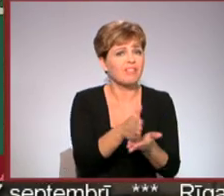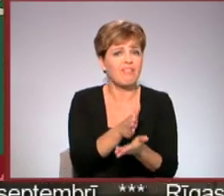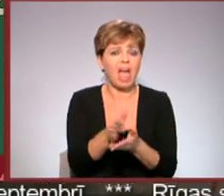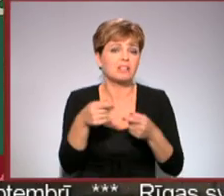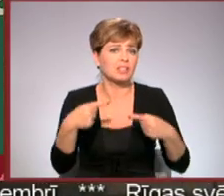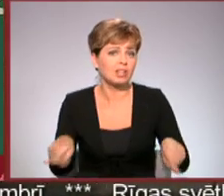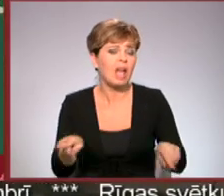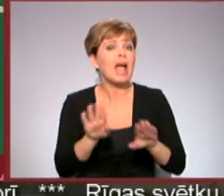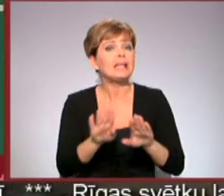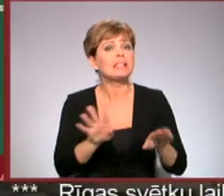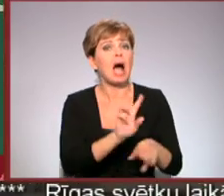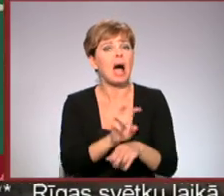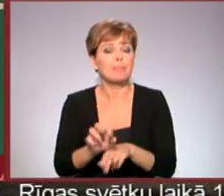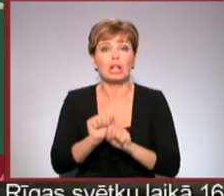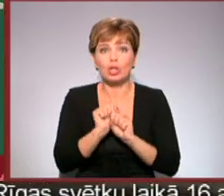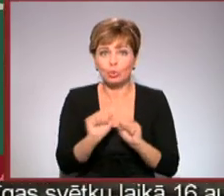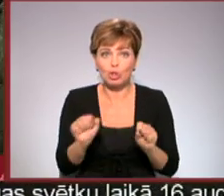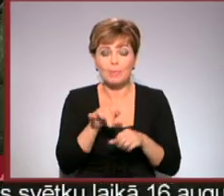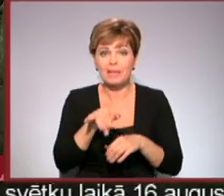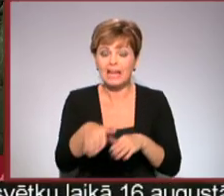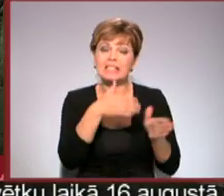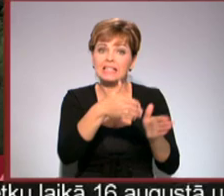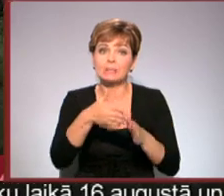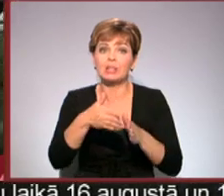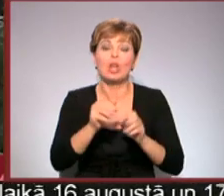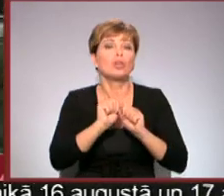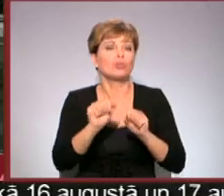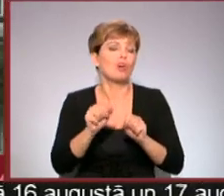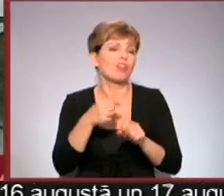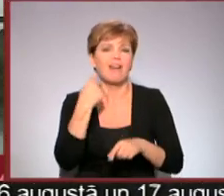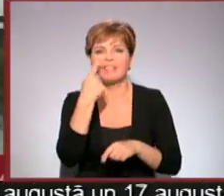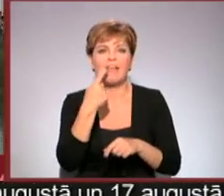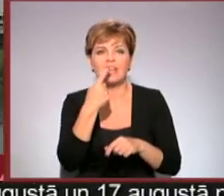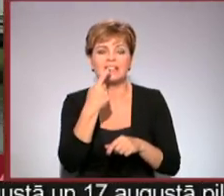Izstādes apmeklētāji var būt droši. Ieejot slimnīcas teritorijā, neviens jums neskries